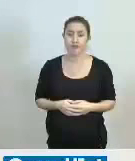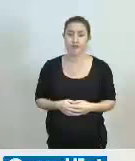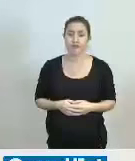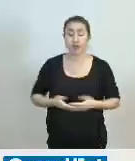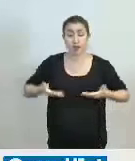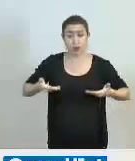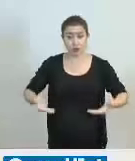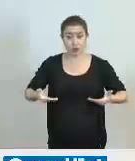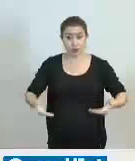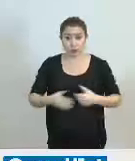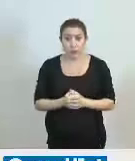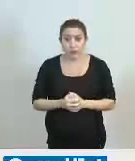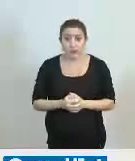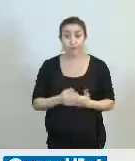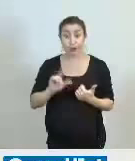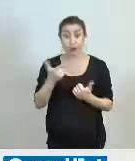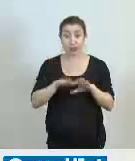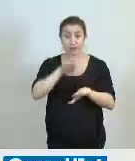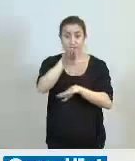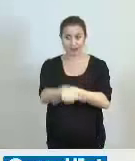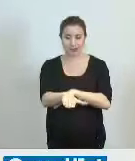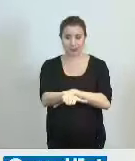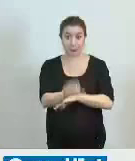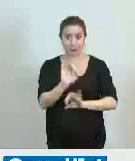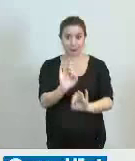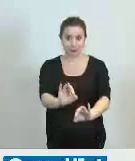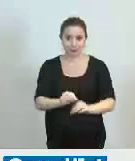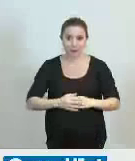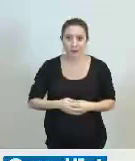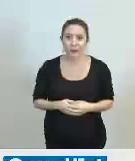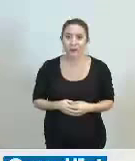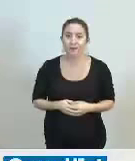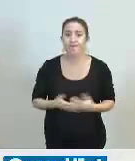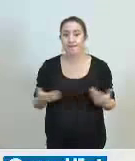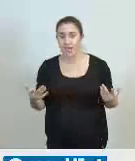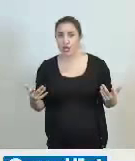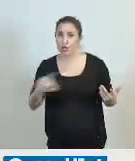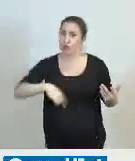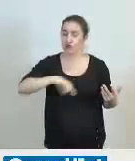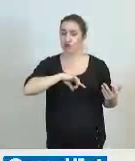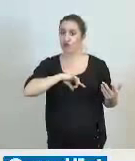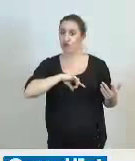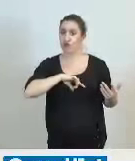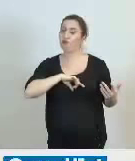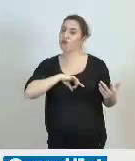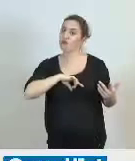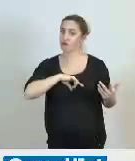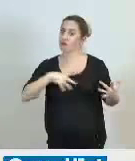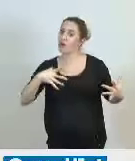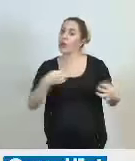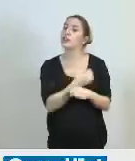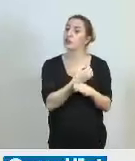Aujourd'hui, c'est une deuxième étape qui se pose et nous la réussirons quand nous ne parlerons peut-être